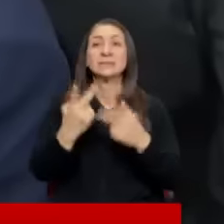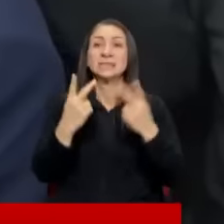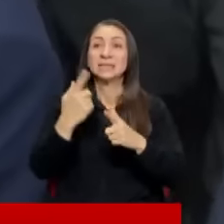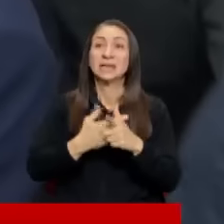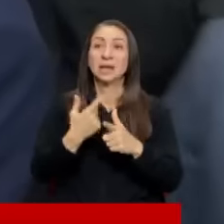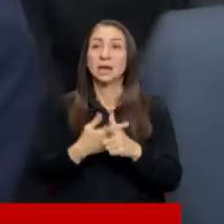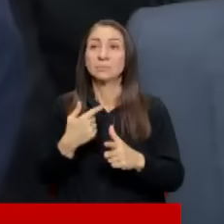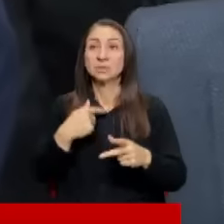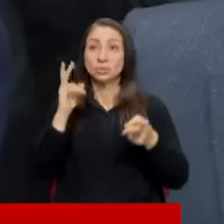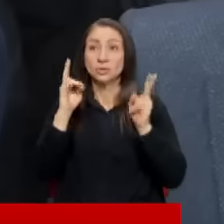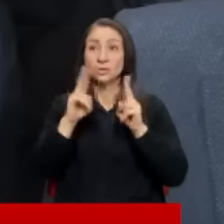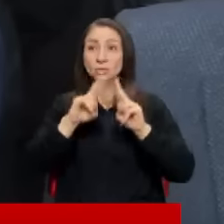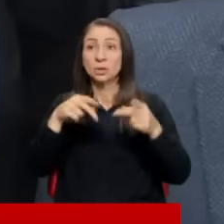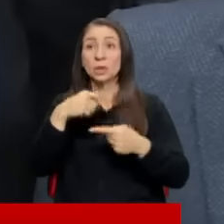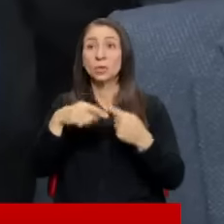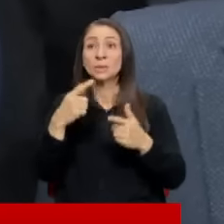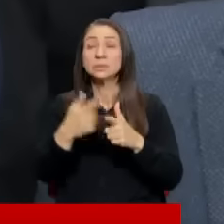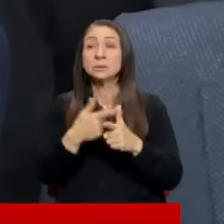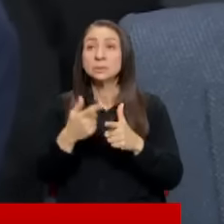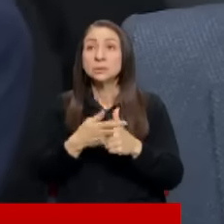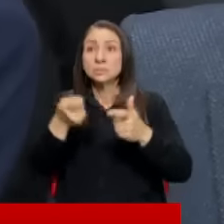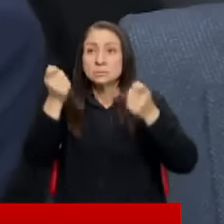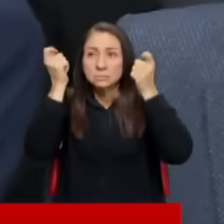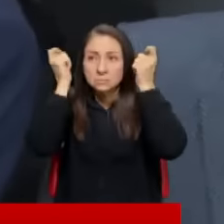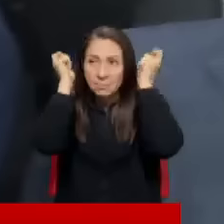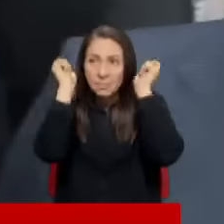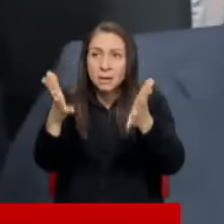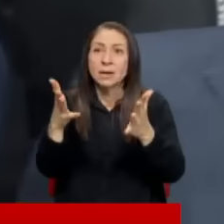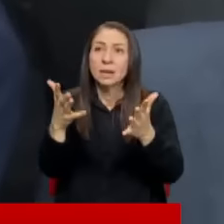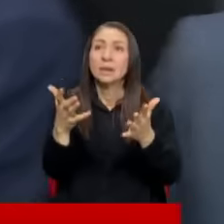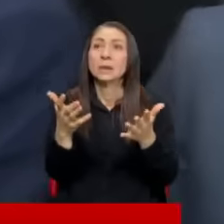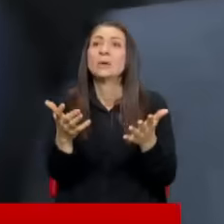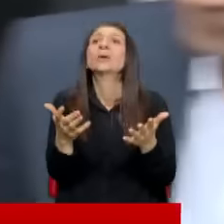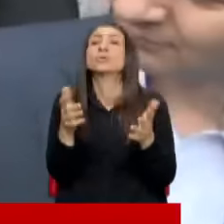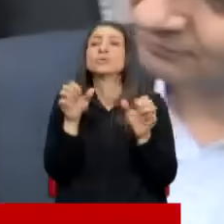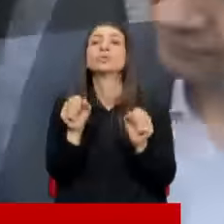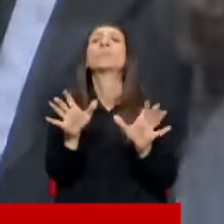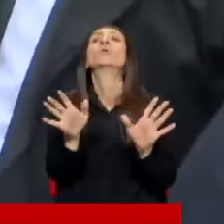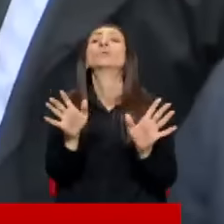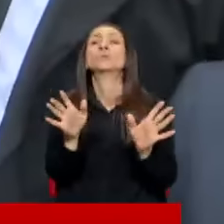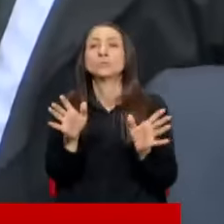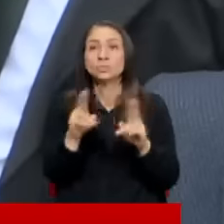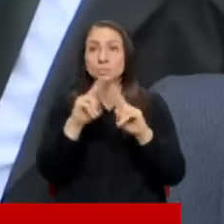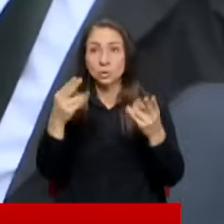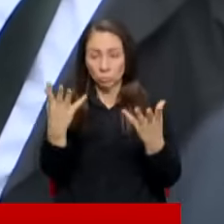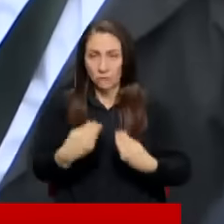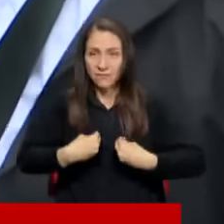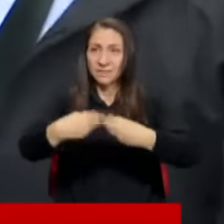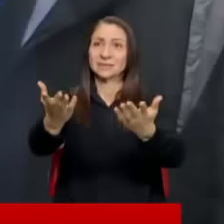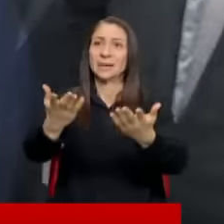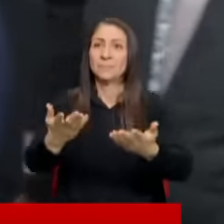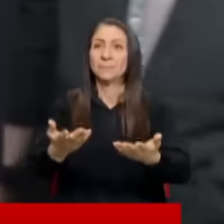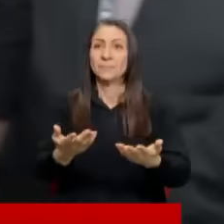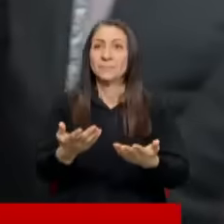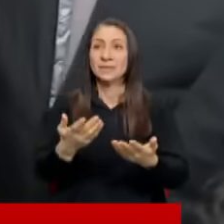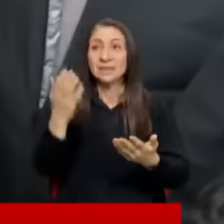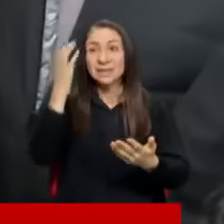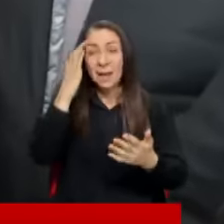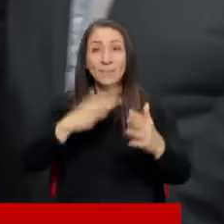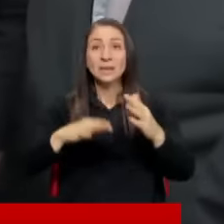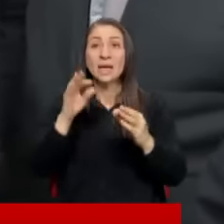kiralardan. Biz kuaförüz, dükkan arıyoruz ama kiralar ciddi anlamda arttı. Tutamıyoruz da. Canım olsa da versem size ama temel